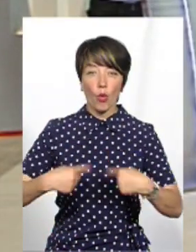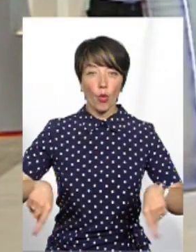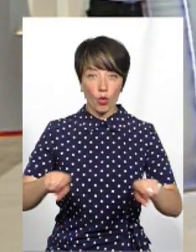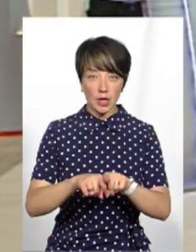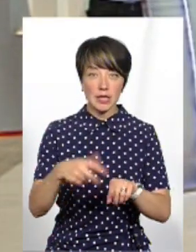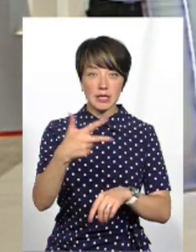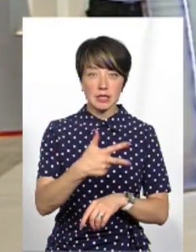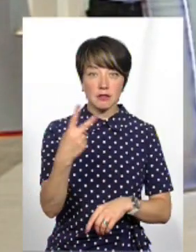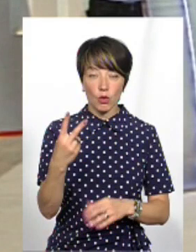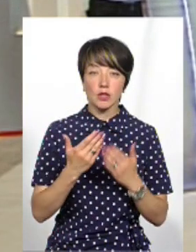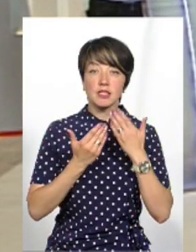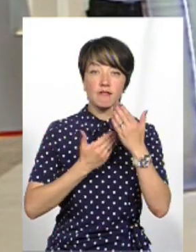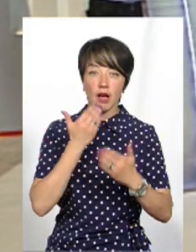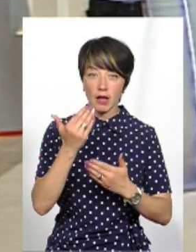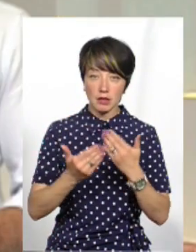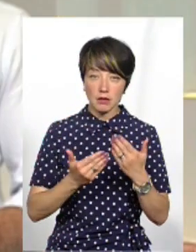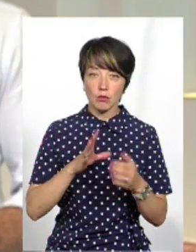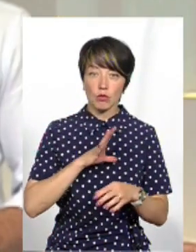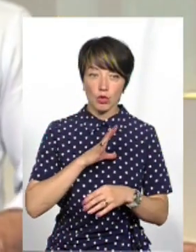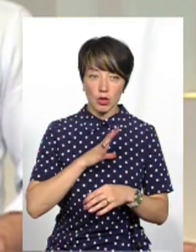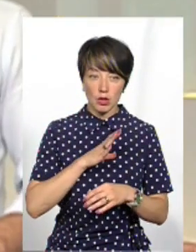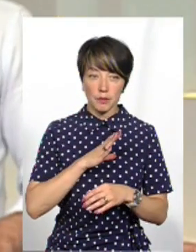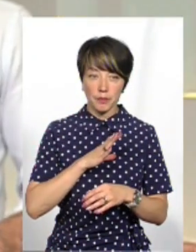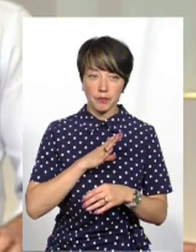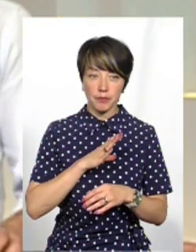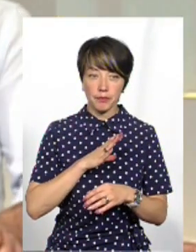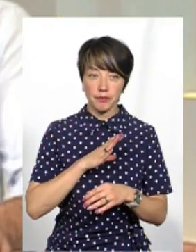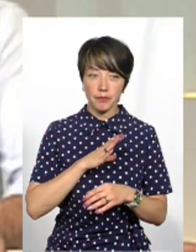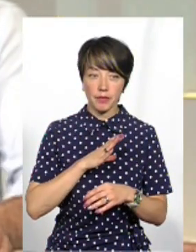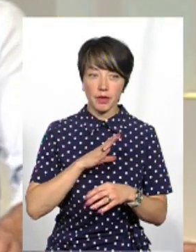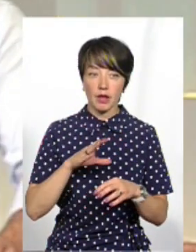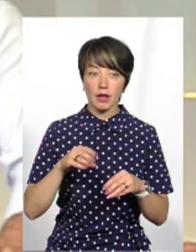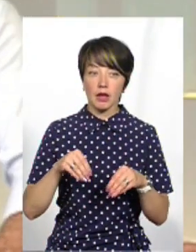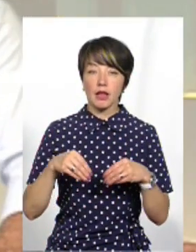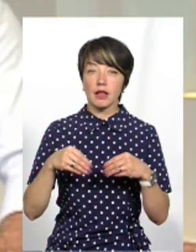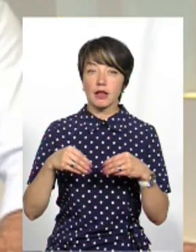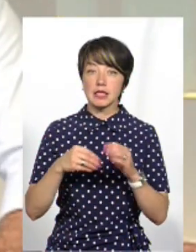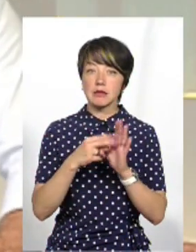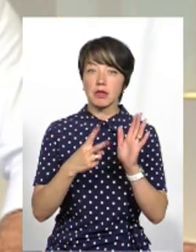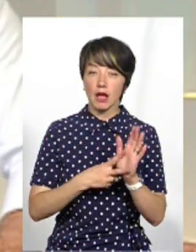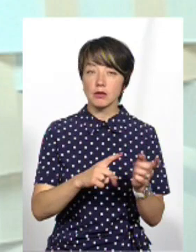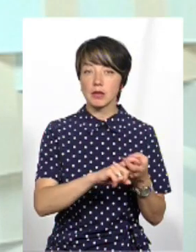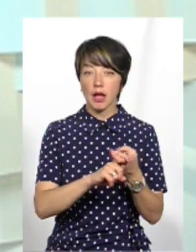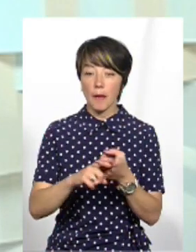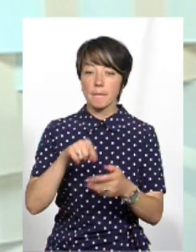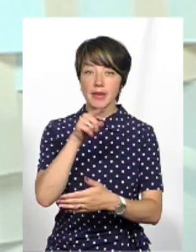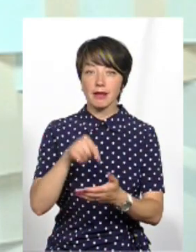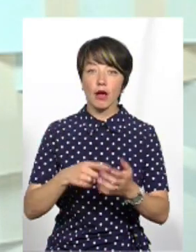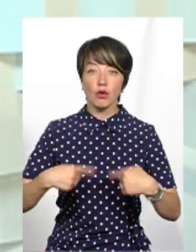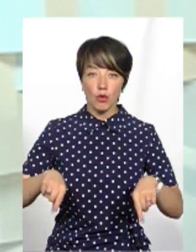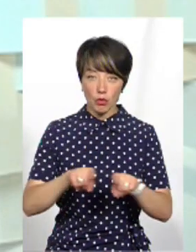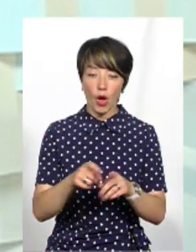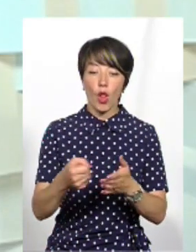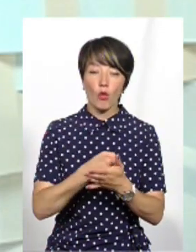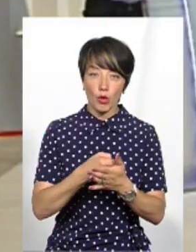округу, то з 32 звернень, які були надані Олександром Герегою, 17 стосували саме питань округу. Тобто він